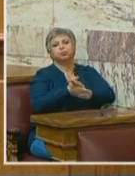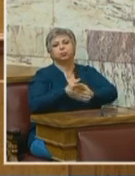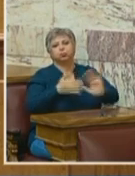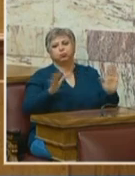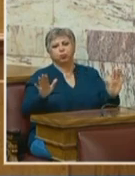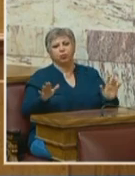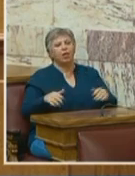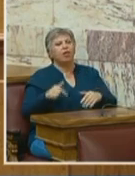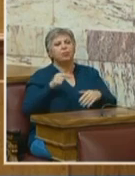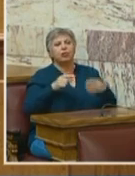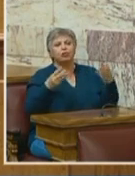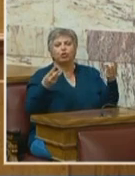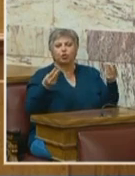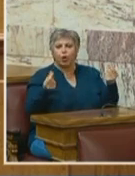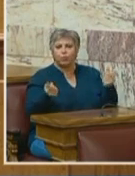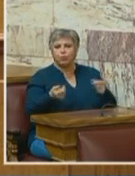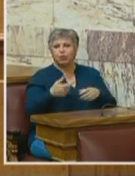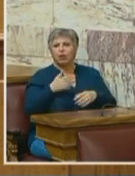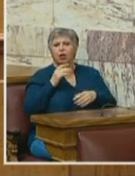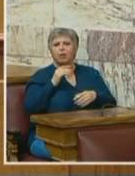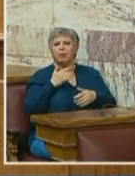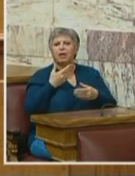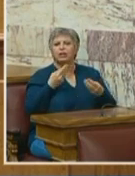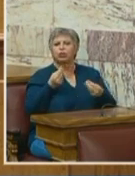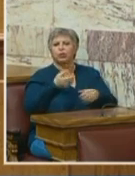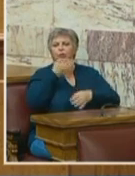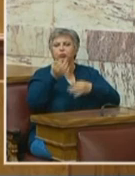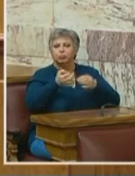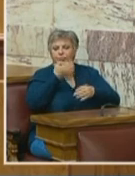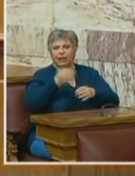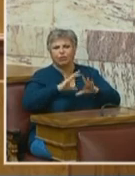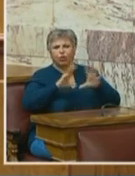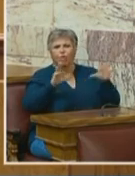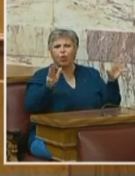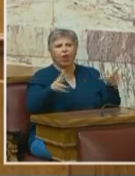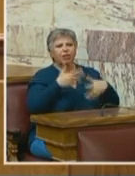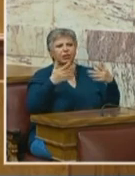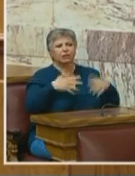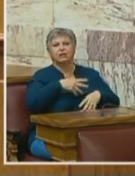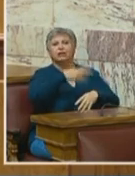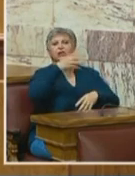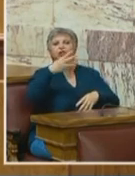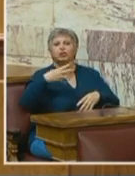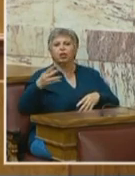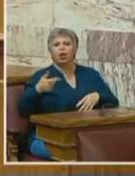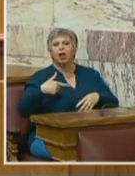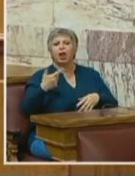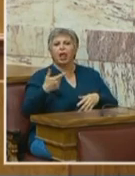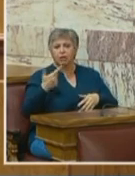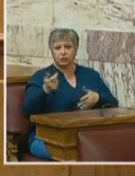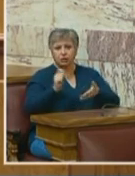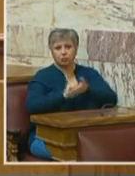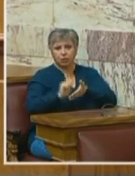οποία χρησιμοποιείτε, όχι μόνο εσείς τα στελέχη του ΣΥΡΙΖΑ, αλλά το ίδιο το Πρωθυπουργικό Γραφείο,